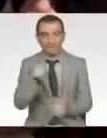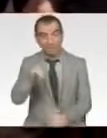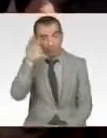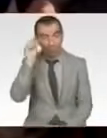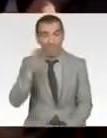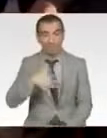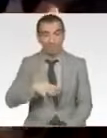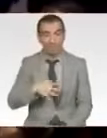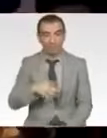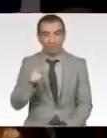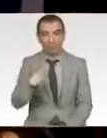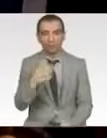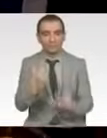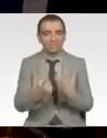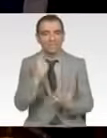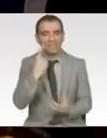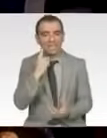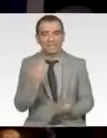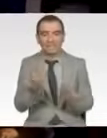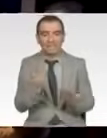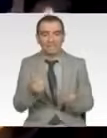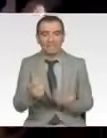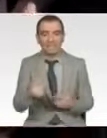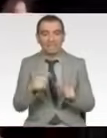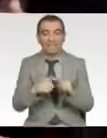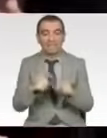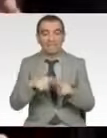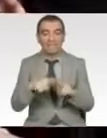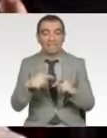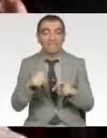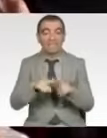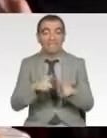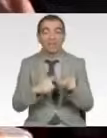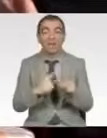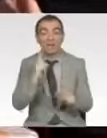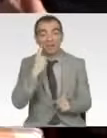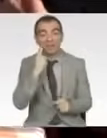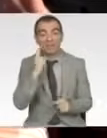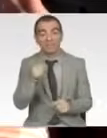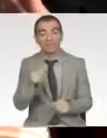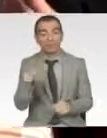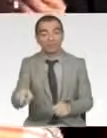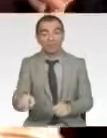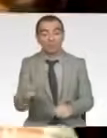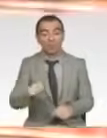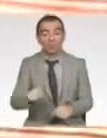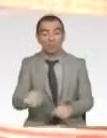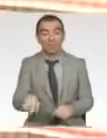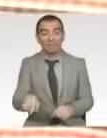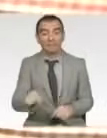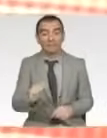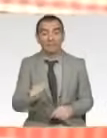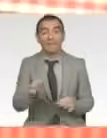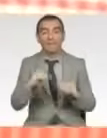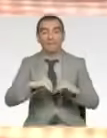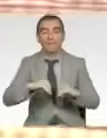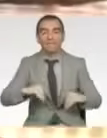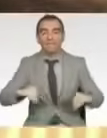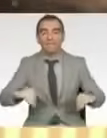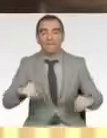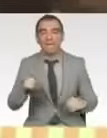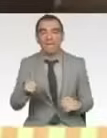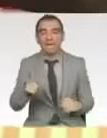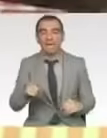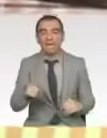öğrenmek istiyorum. Hadi şu pişirdiğim tatlı neydi? Saraç. Saraç tatlısı. Saraç. Bu yaptığım? Pide. Pide. Orun